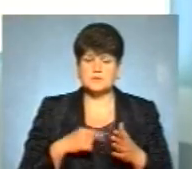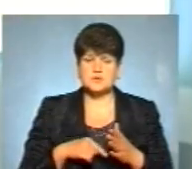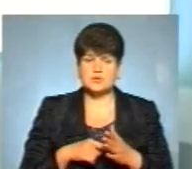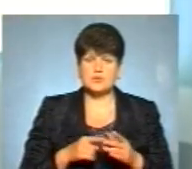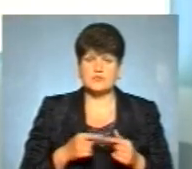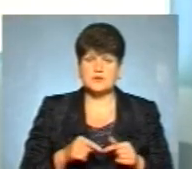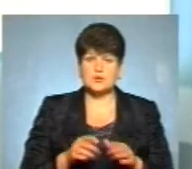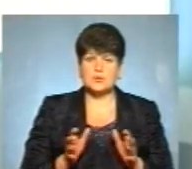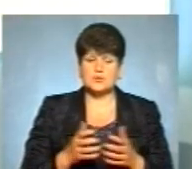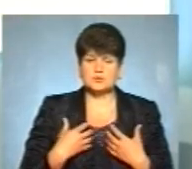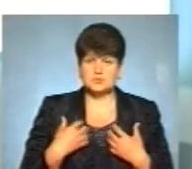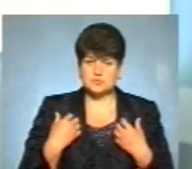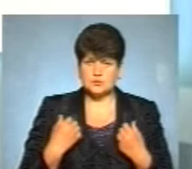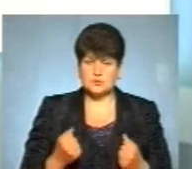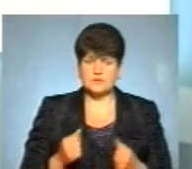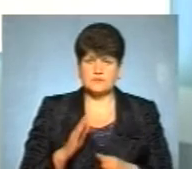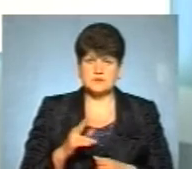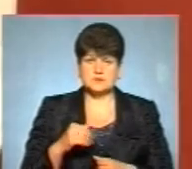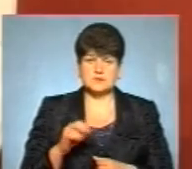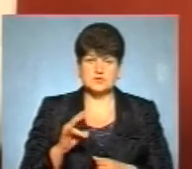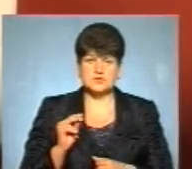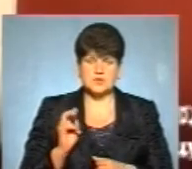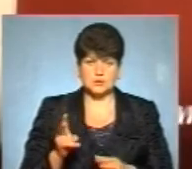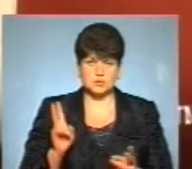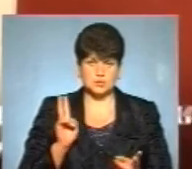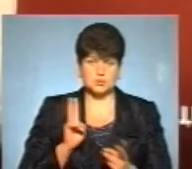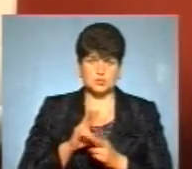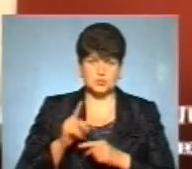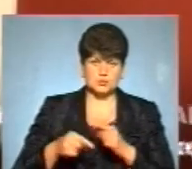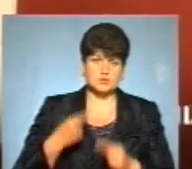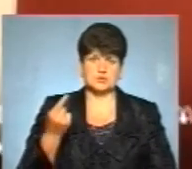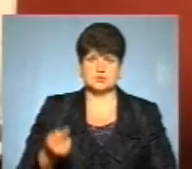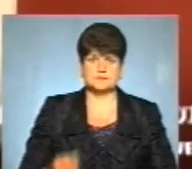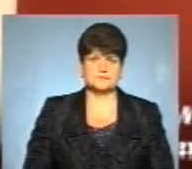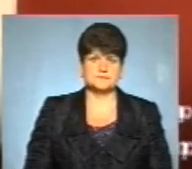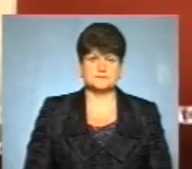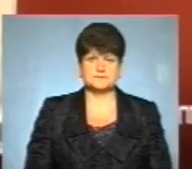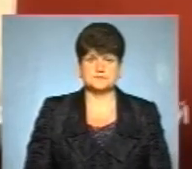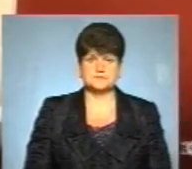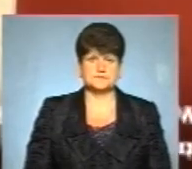відділу охорони здоров'я Василем Данчуком. До зустрічі в ефірі. До зустрічі.